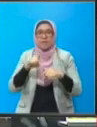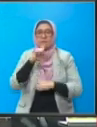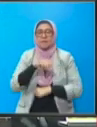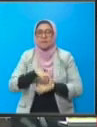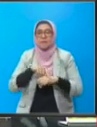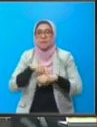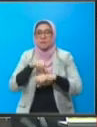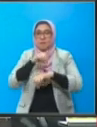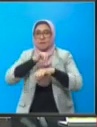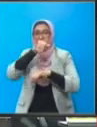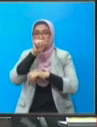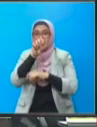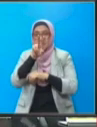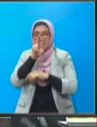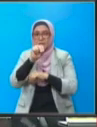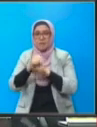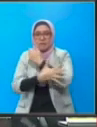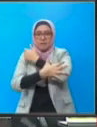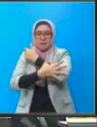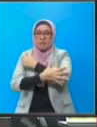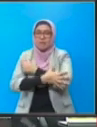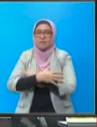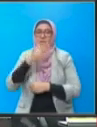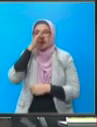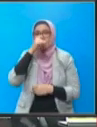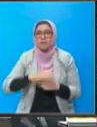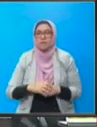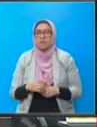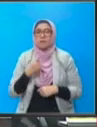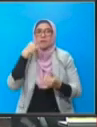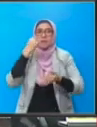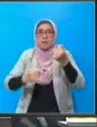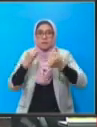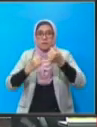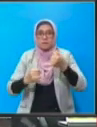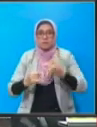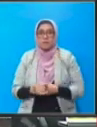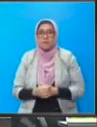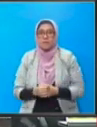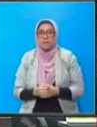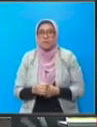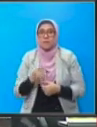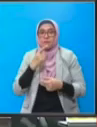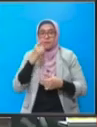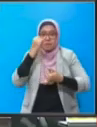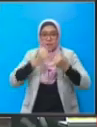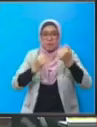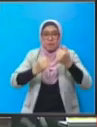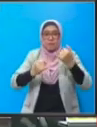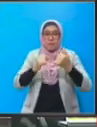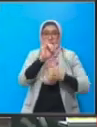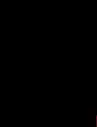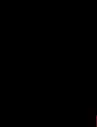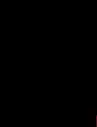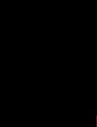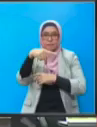juga perlu kita cari untuk mencari jalan itu. Cuma akhirnya Tuan Yang Dipertua, sebab soalan tadi